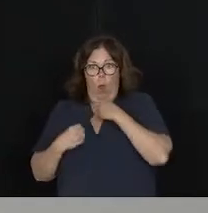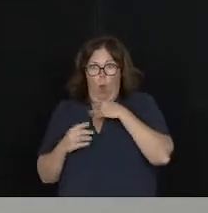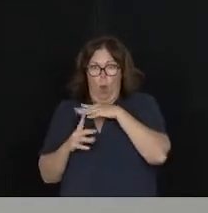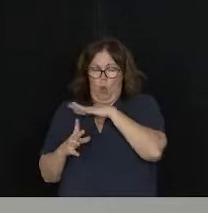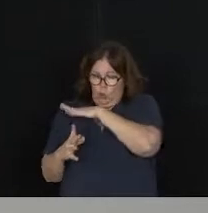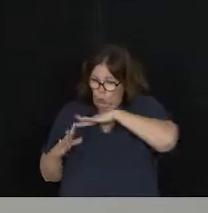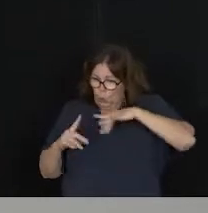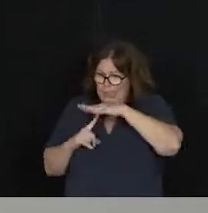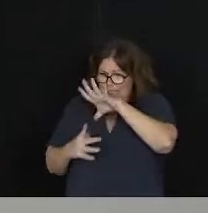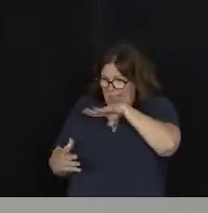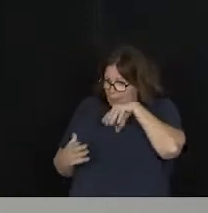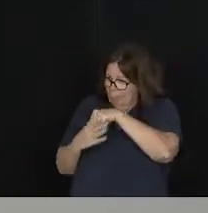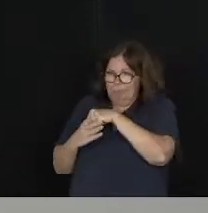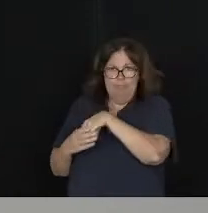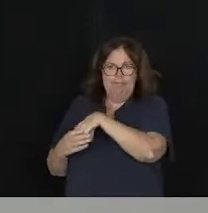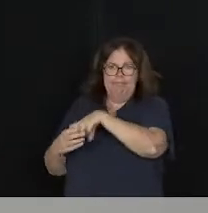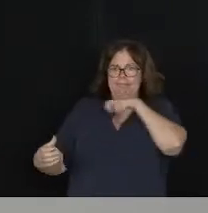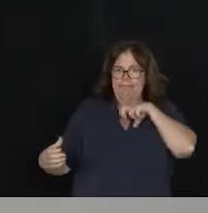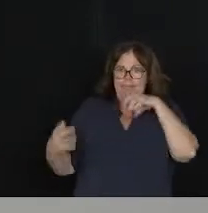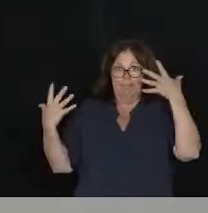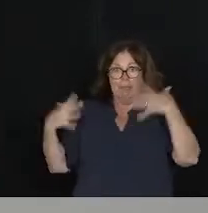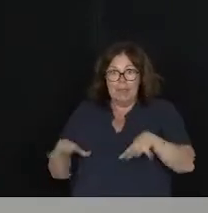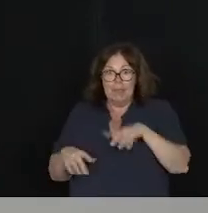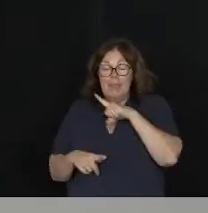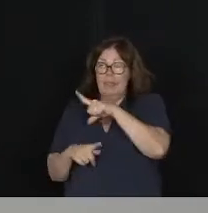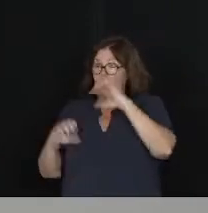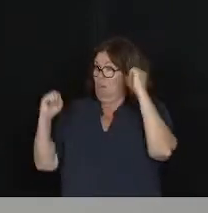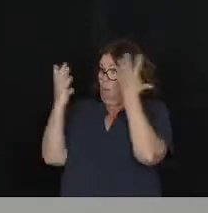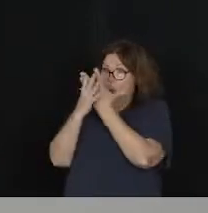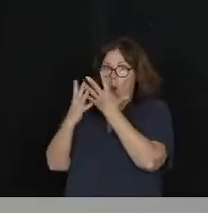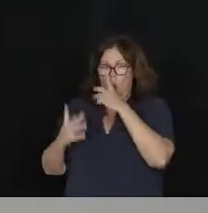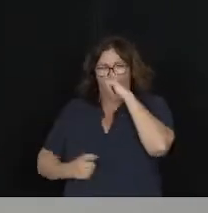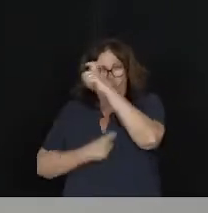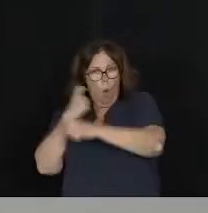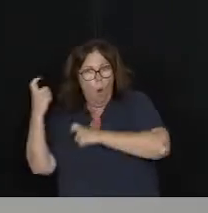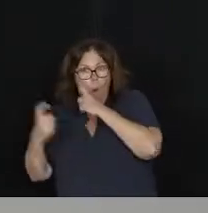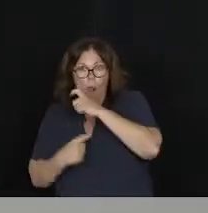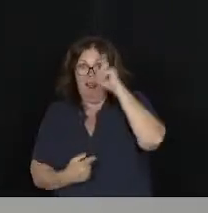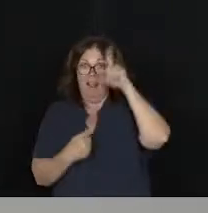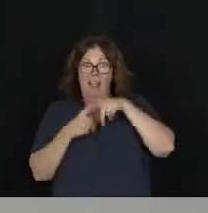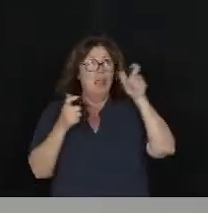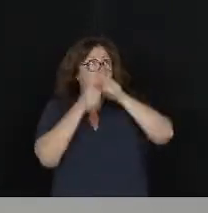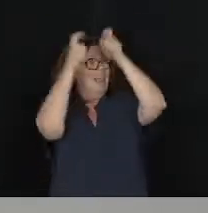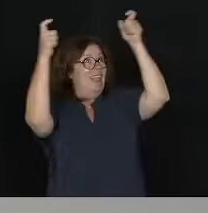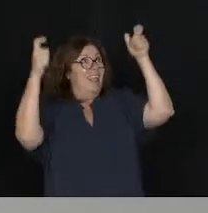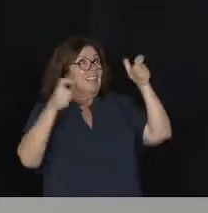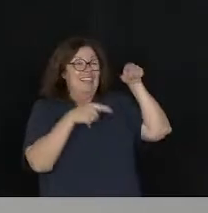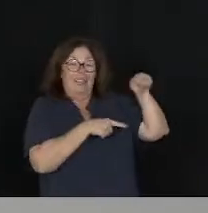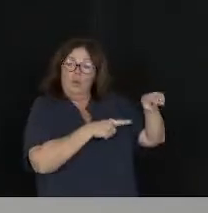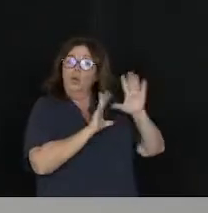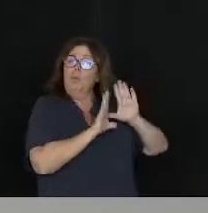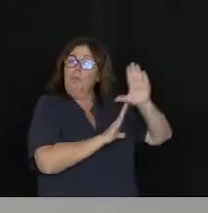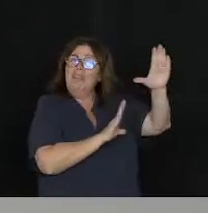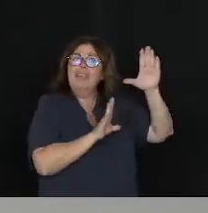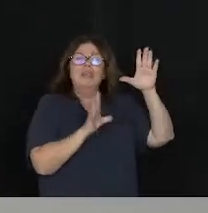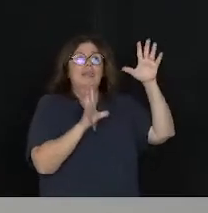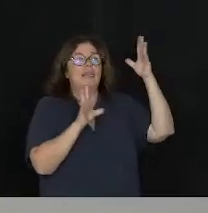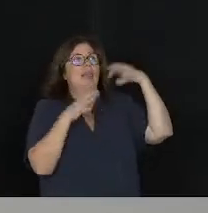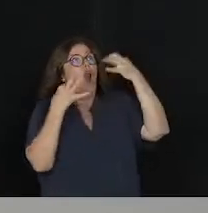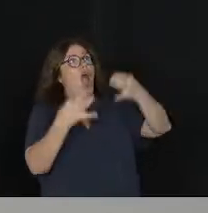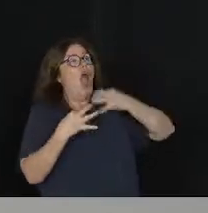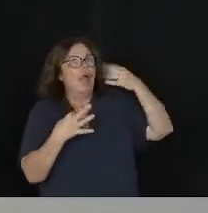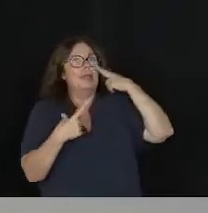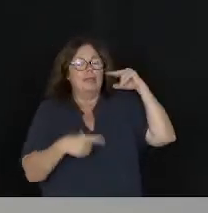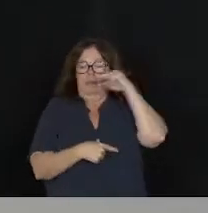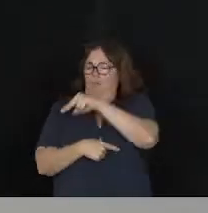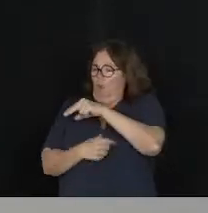irrégulier, imprévisible, violent, qui échappe souvent au contrôle social des institutions du temps de paix, tellement désorganisé qu'elles n'ont